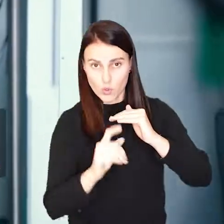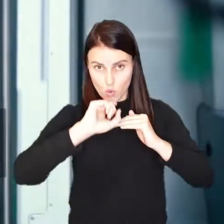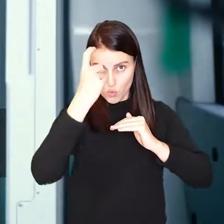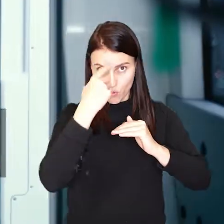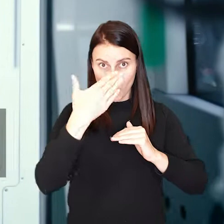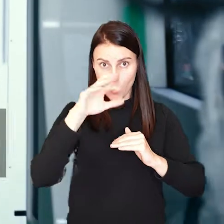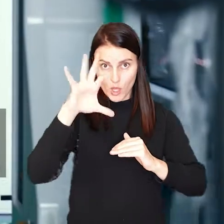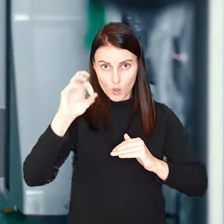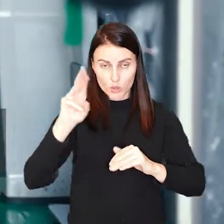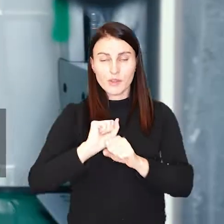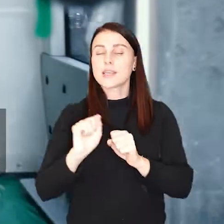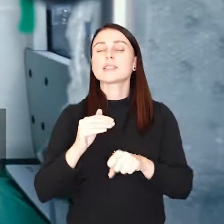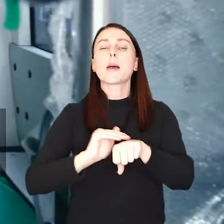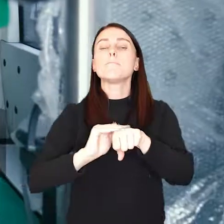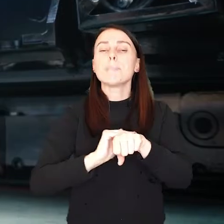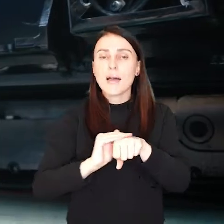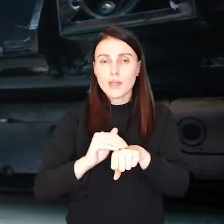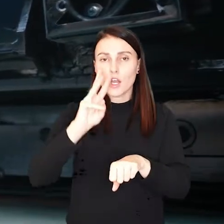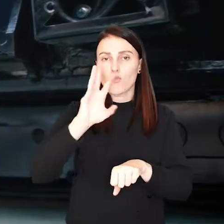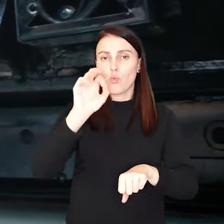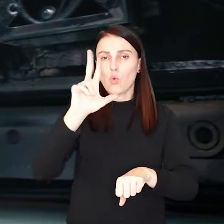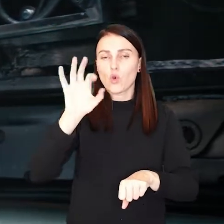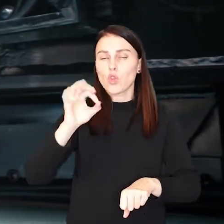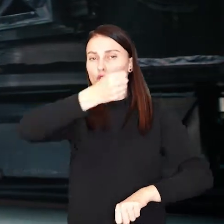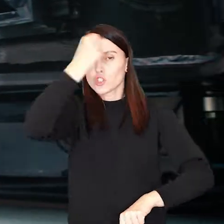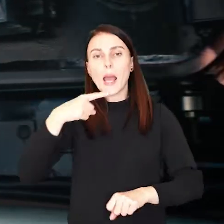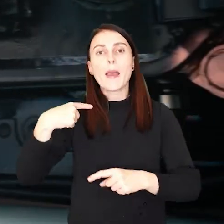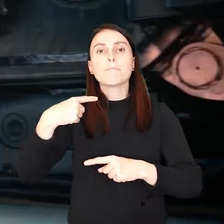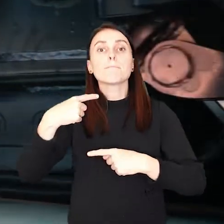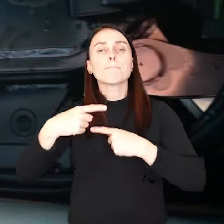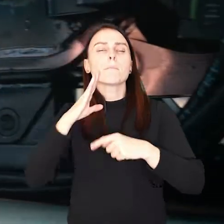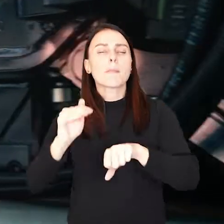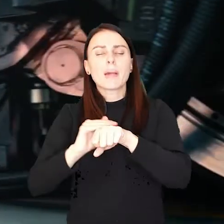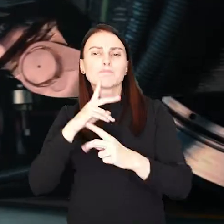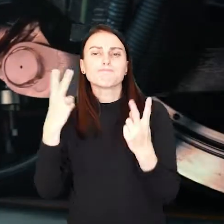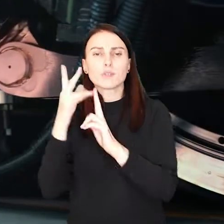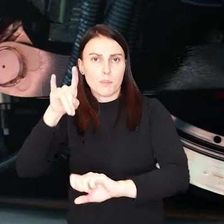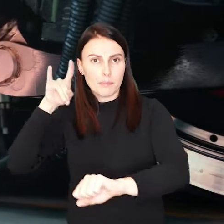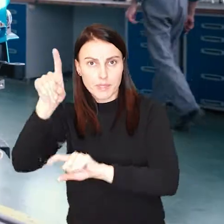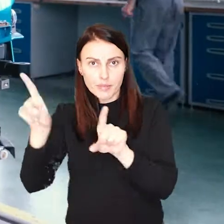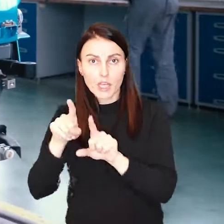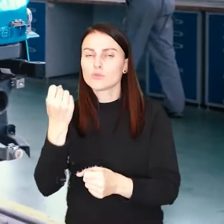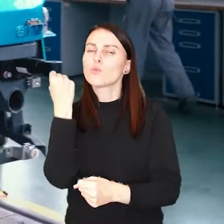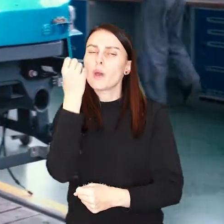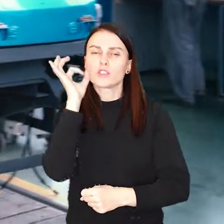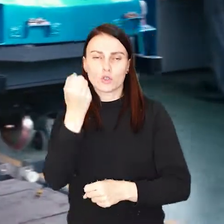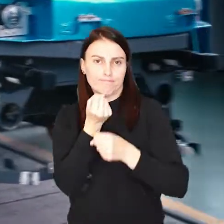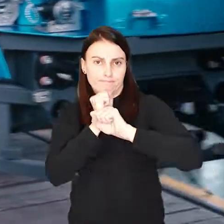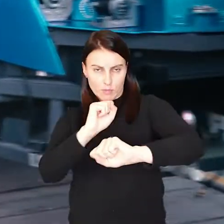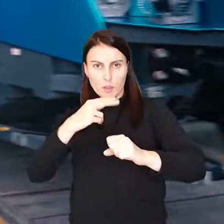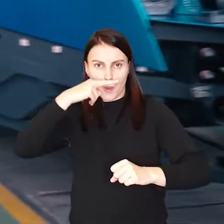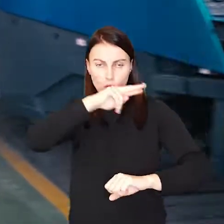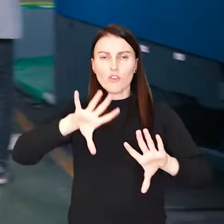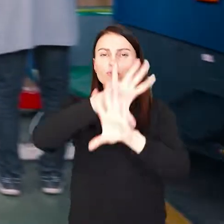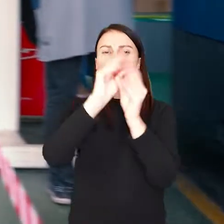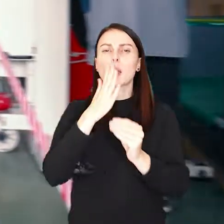nowych modelusów powstają z włókna szklanego, materiału stosowanego w przemyśle lotniczym, który świetnie chroni przed korozją.